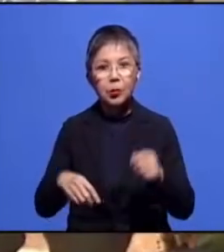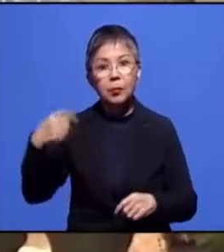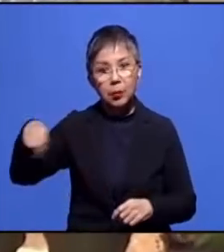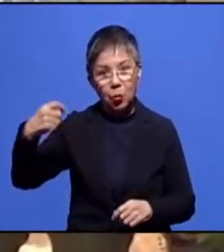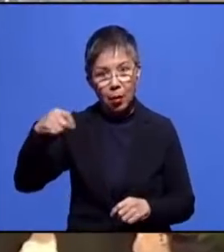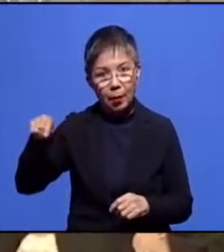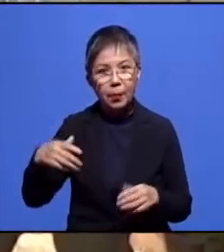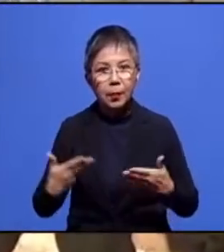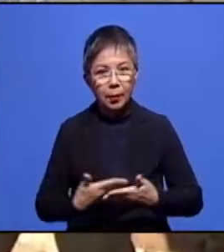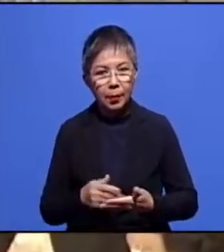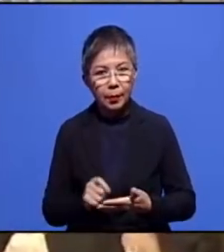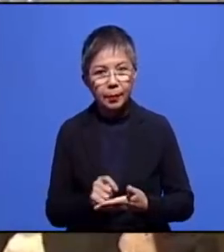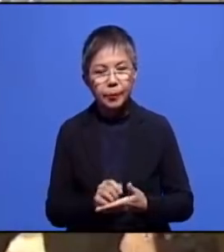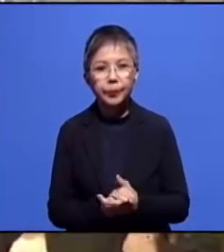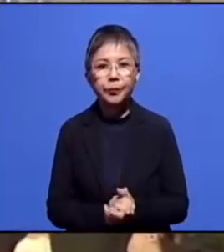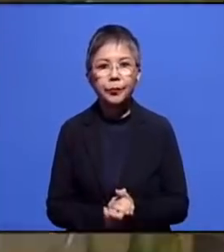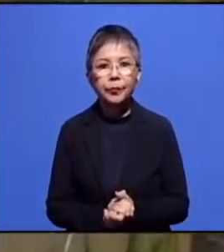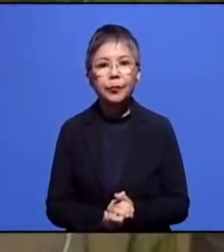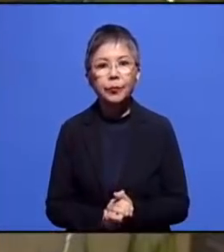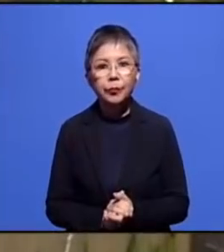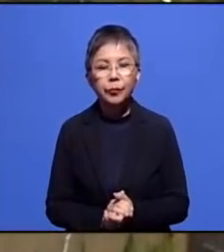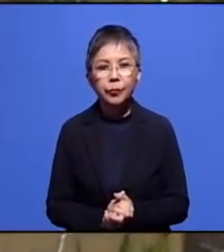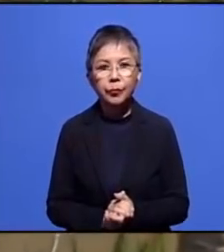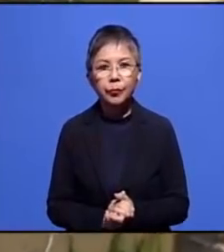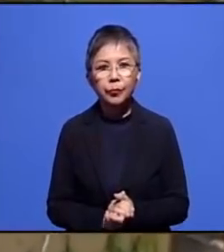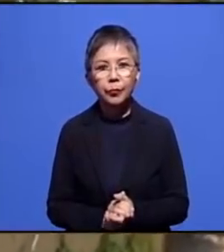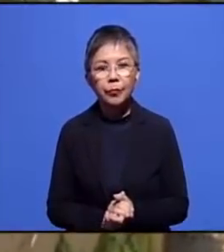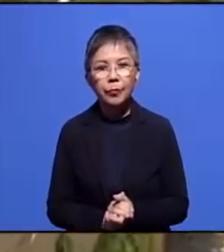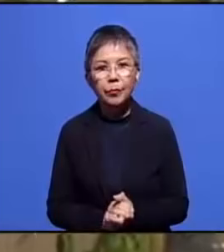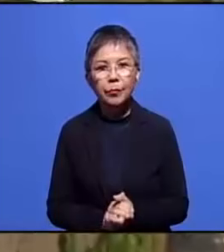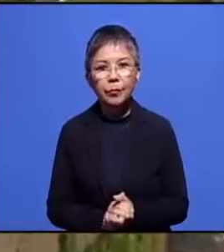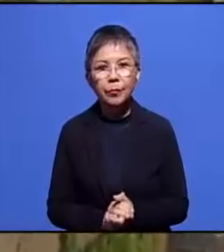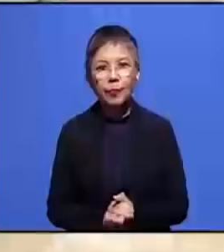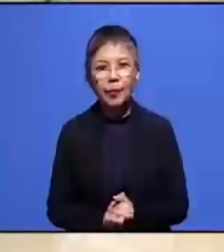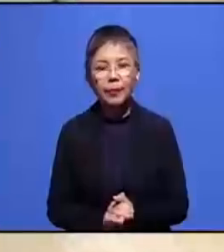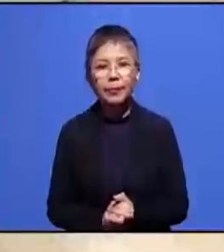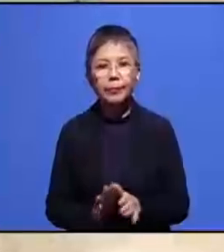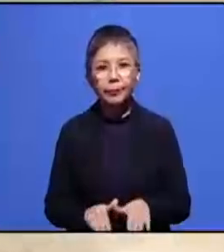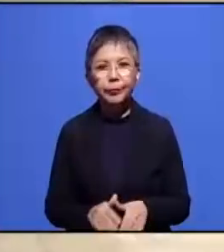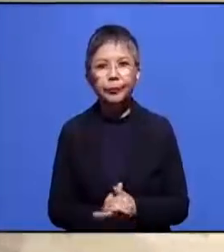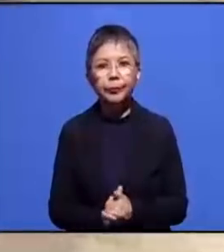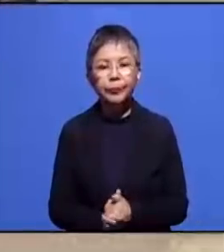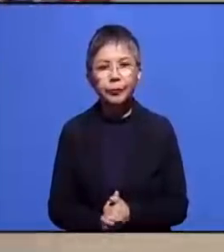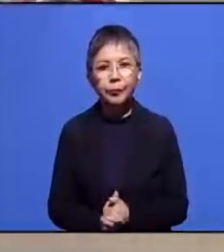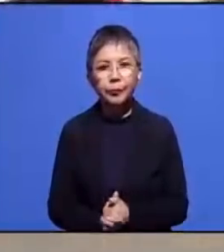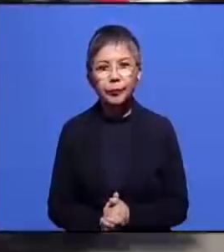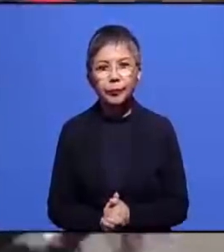khususnya dalam penanganan petugas Reskrim Polres Pesawahan dan Polres Purwakarta Dian Firmansyah Purwakarta Jawa